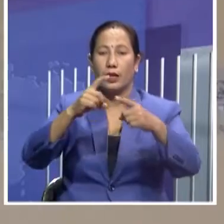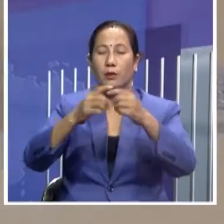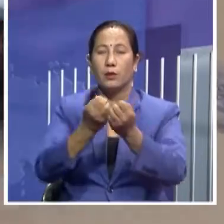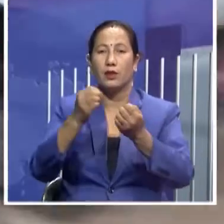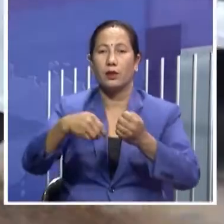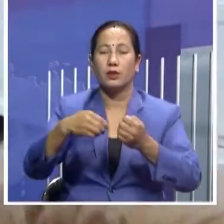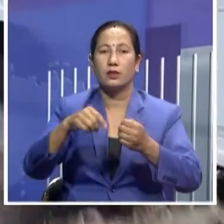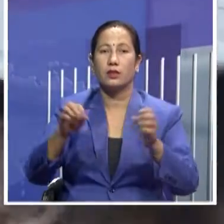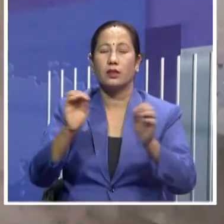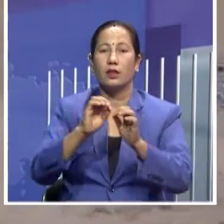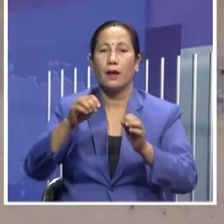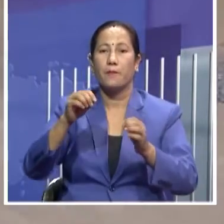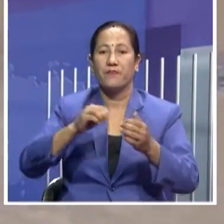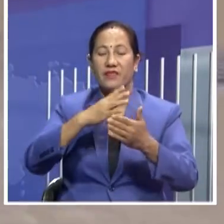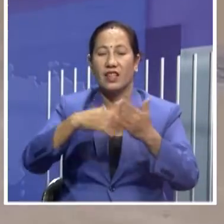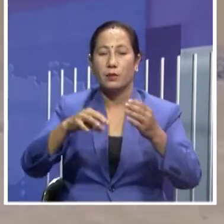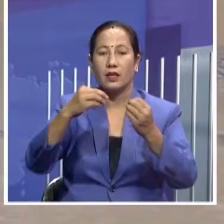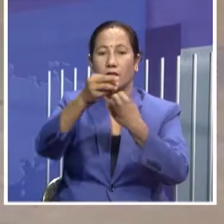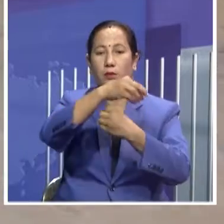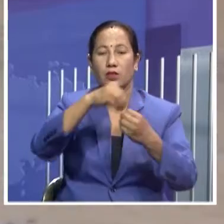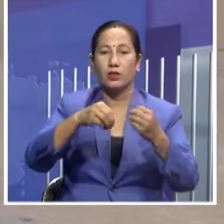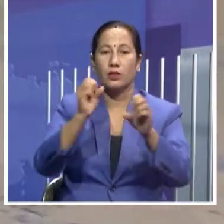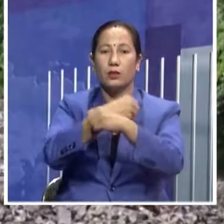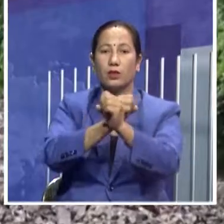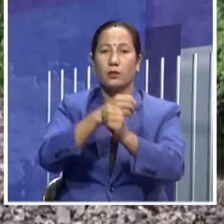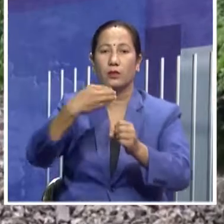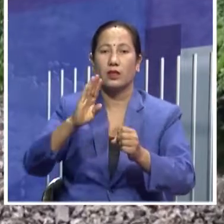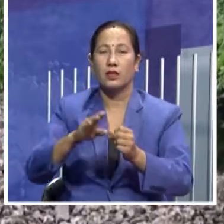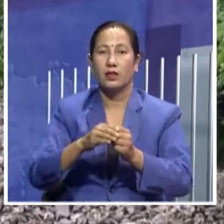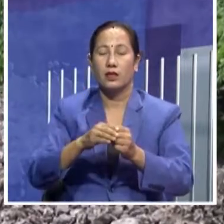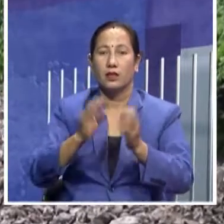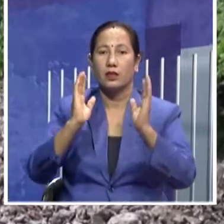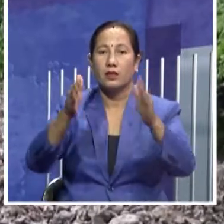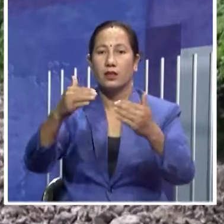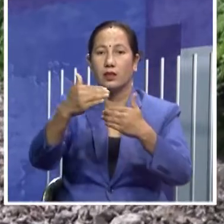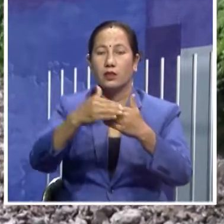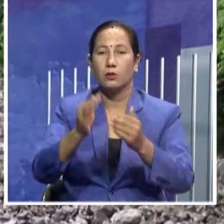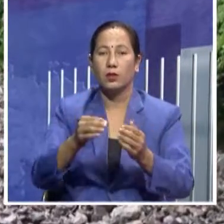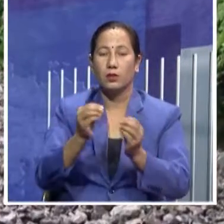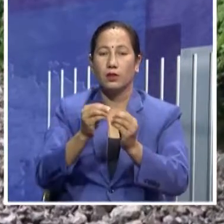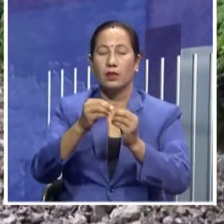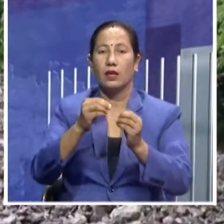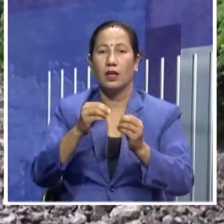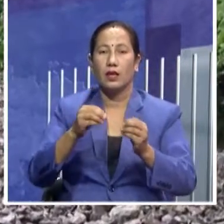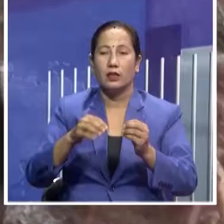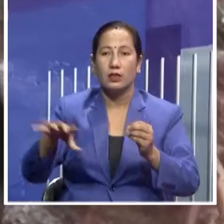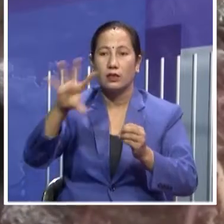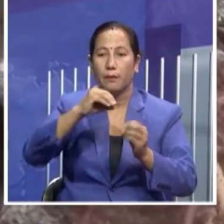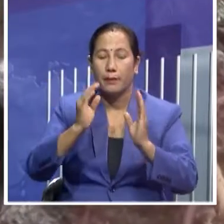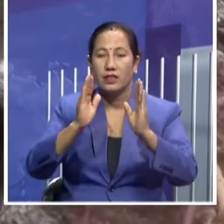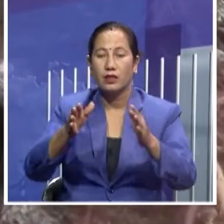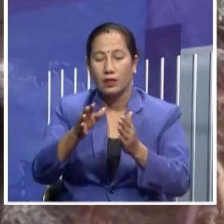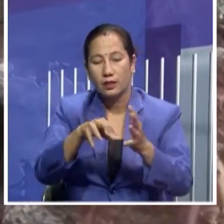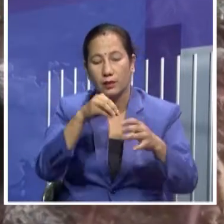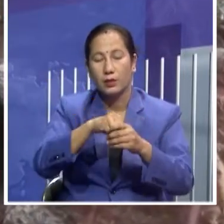हुनेसँगै पहिरोका कारण राजमार्ग छेउका बस्तीहरू जोखिममा परेका छन्। सडक छेउमा बनेका घर टहराहरू अधिकांश सडक